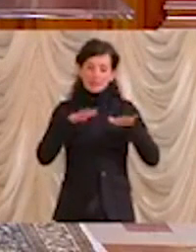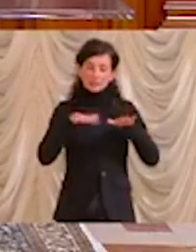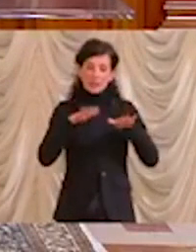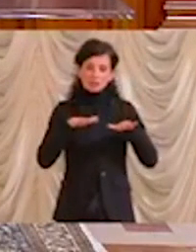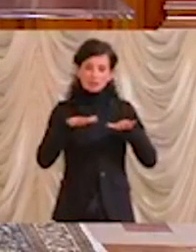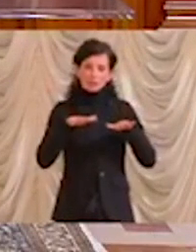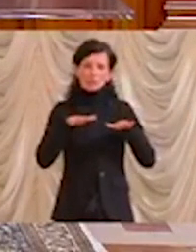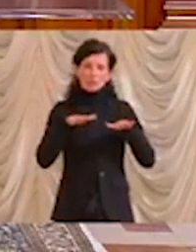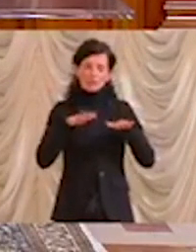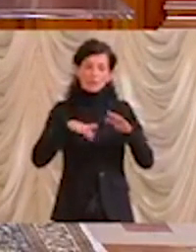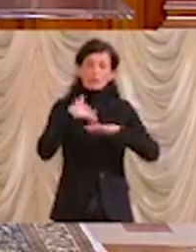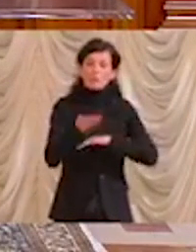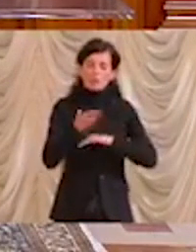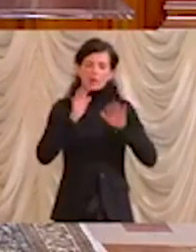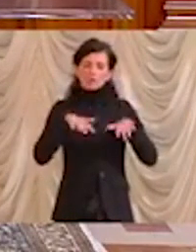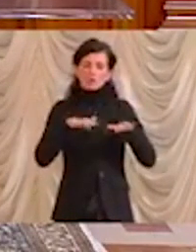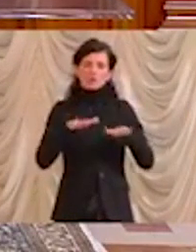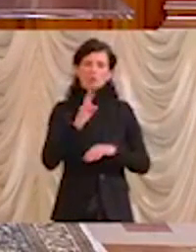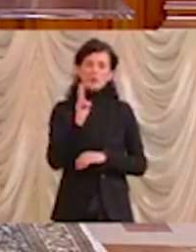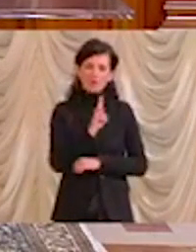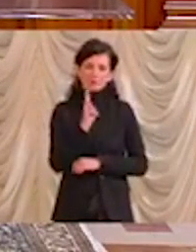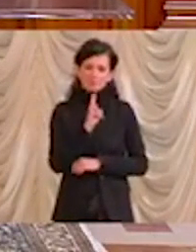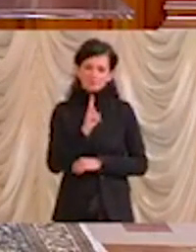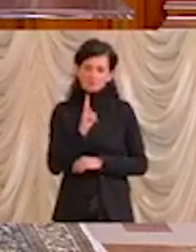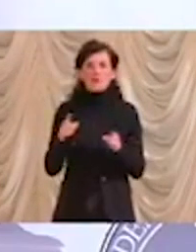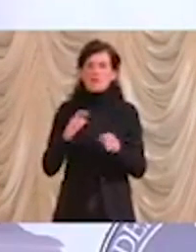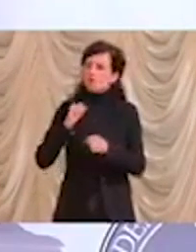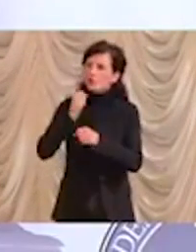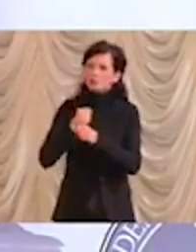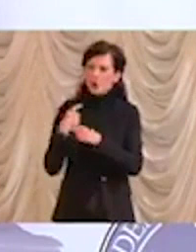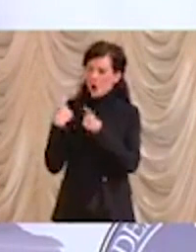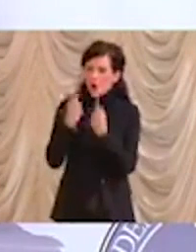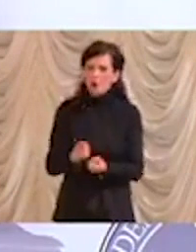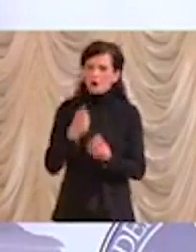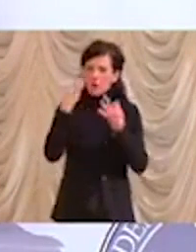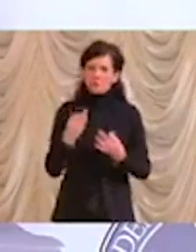ministre italien Giuseppe Conte a appelé à ne pas commettre d'erreurs tragiques.